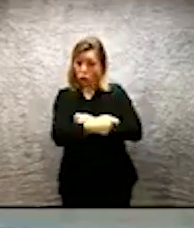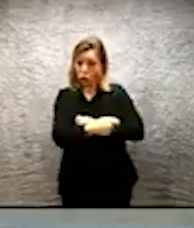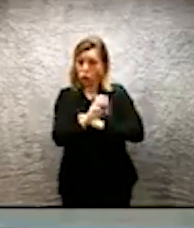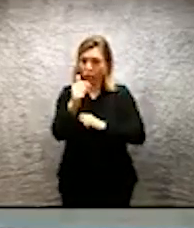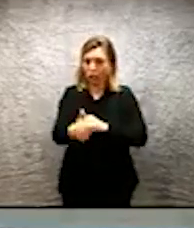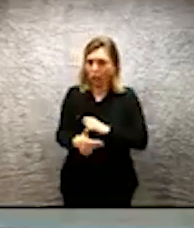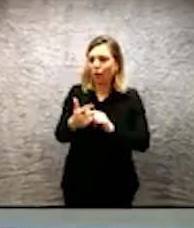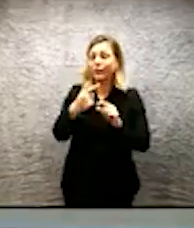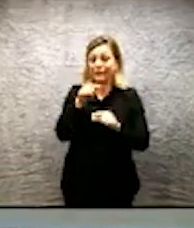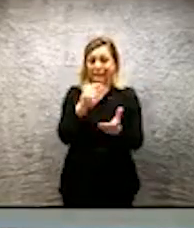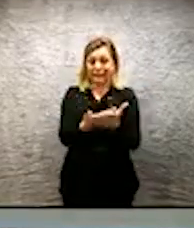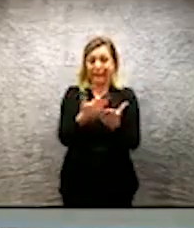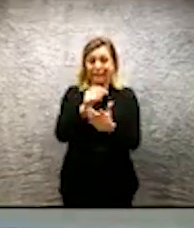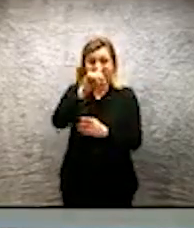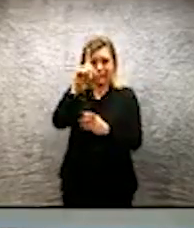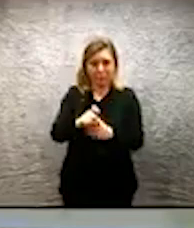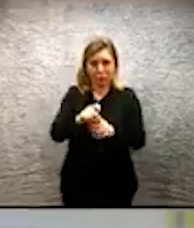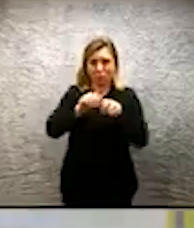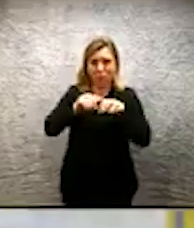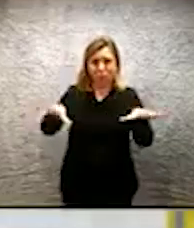829 réponses.